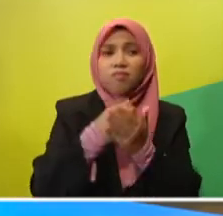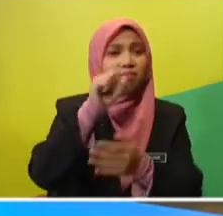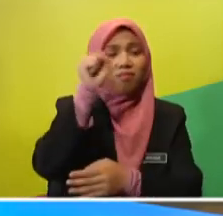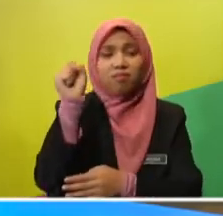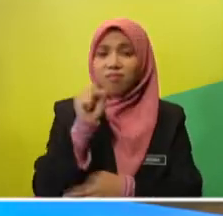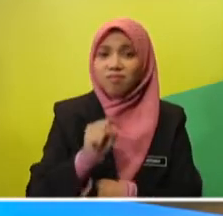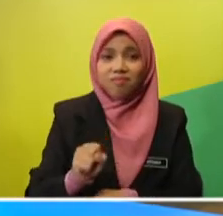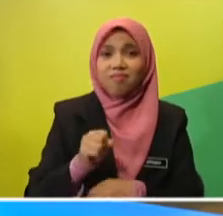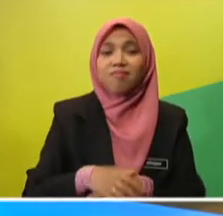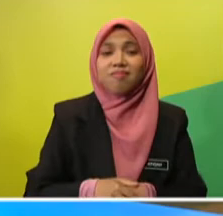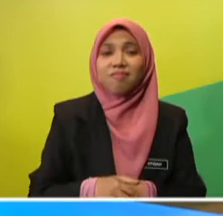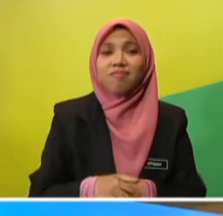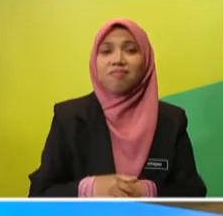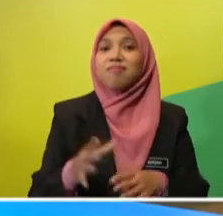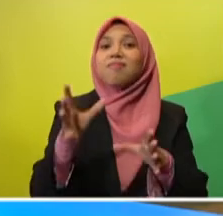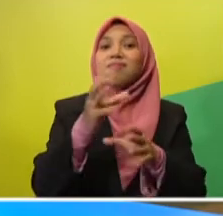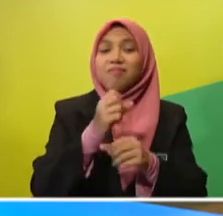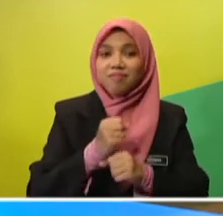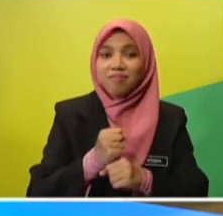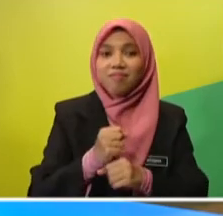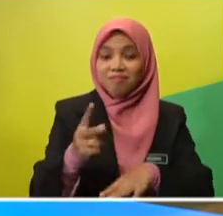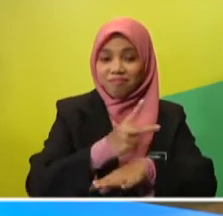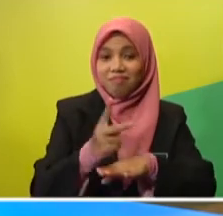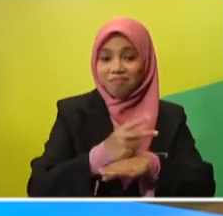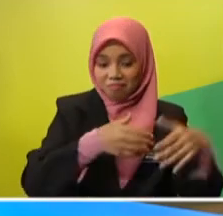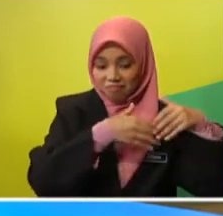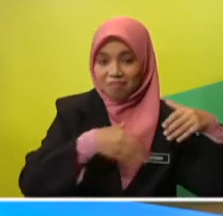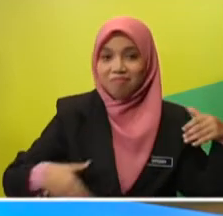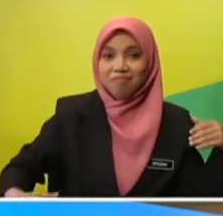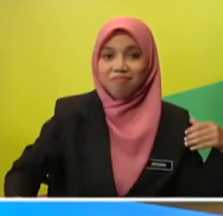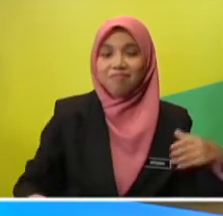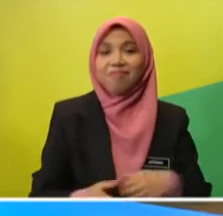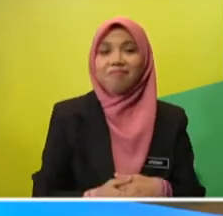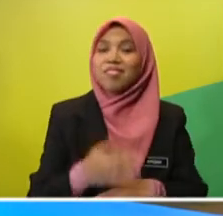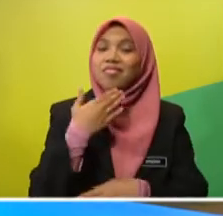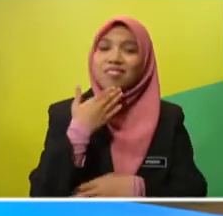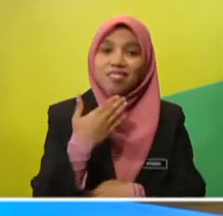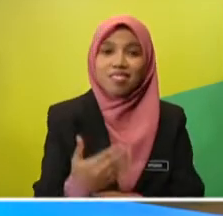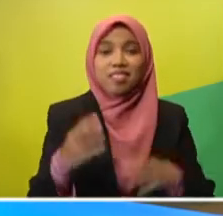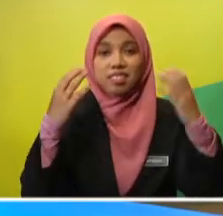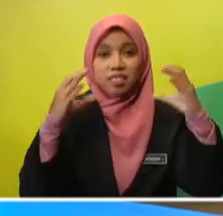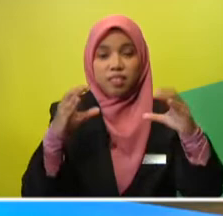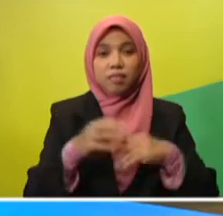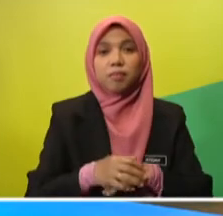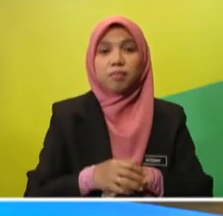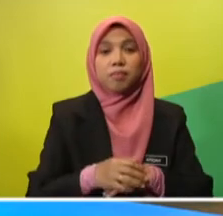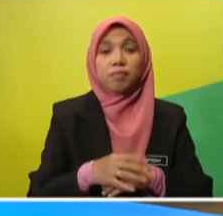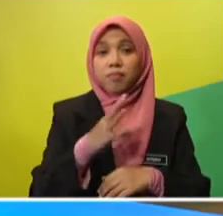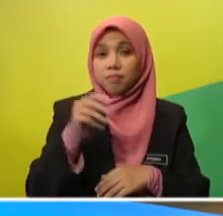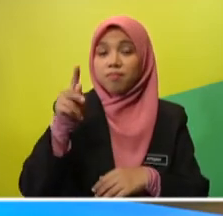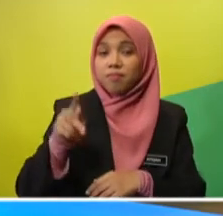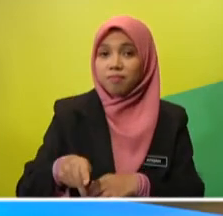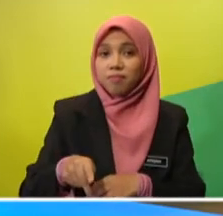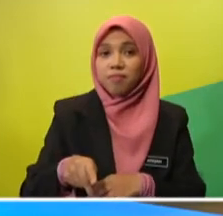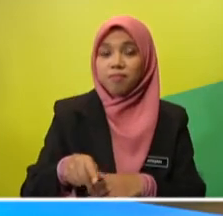juga Cikgu Nadia, dapat rasa pakai selipang. Tak pernah pakai selipang, cikgu. Terima kasih sangat-sangat dan pastinya juga ini